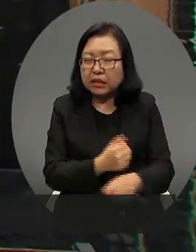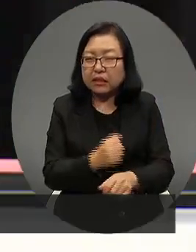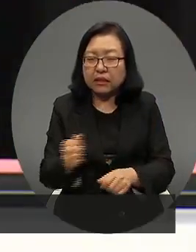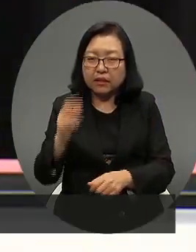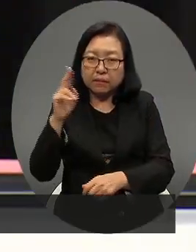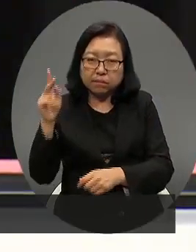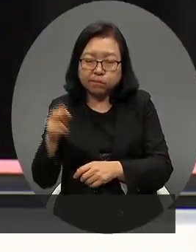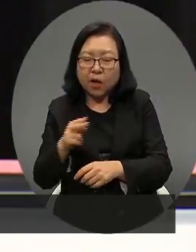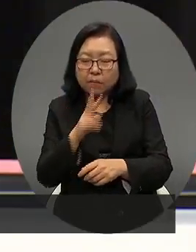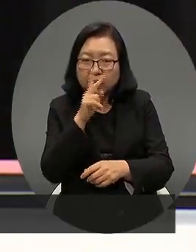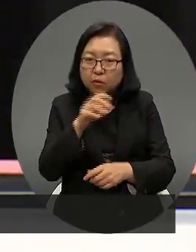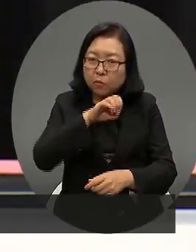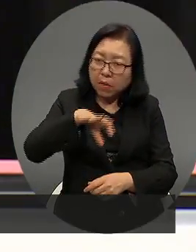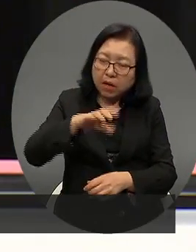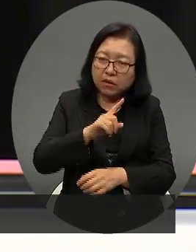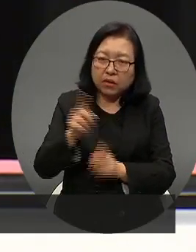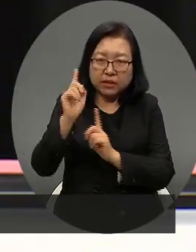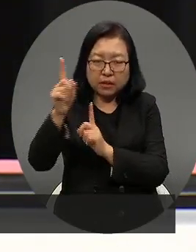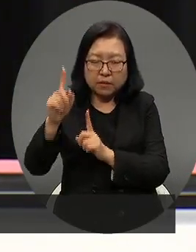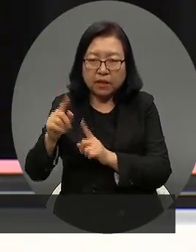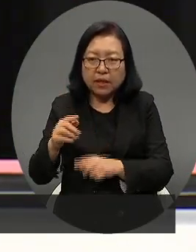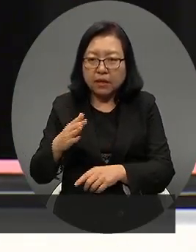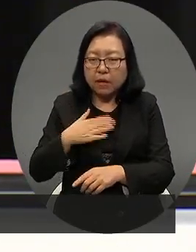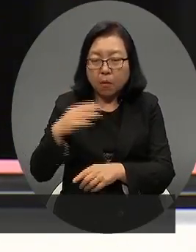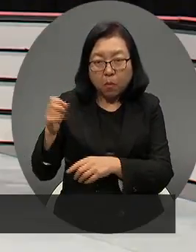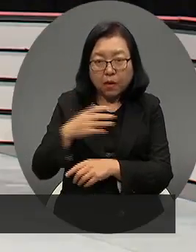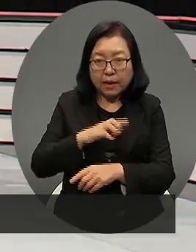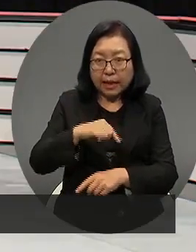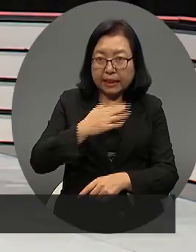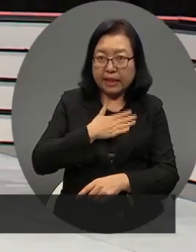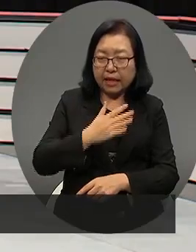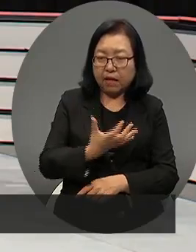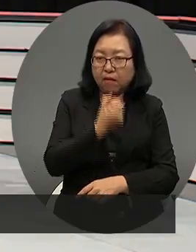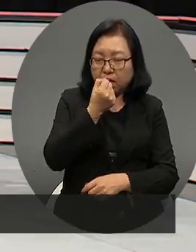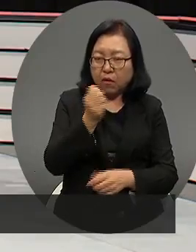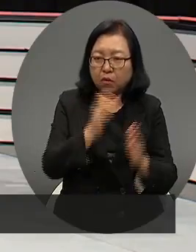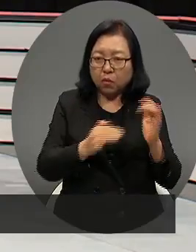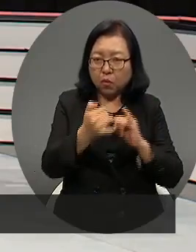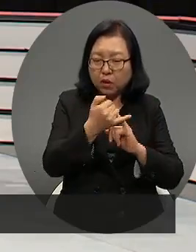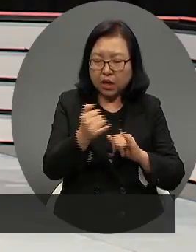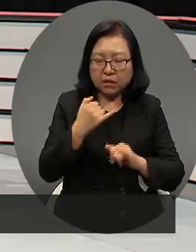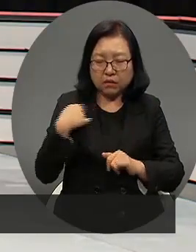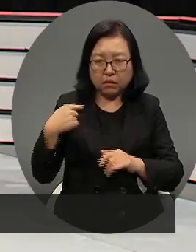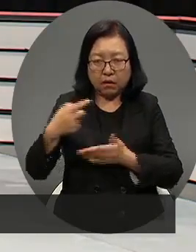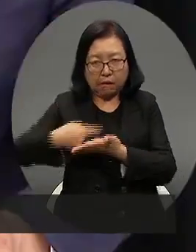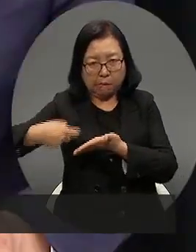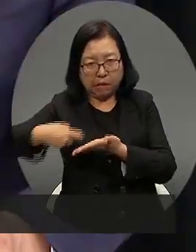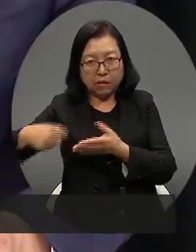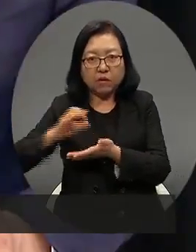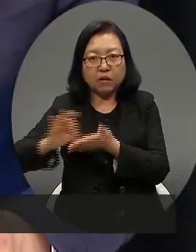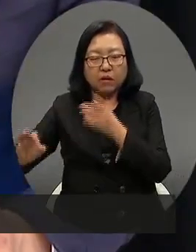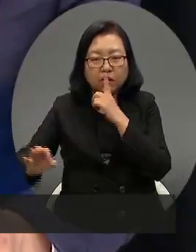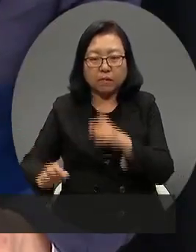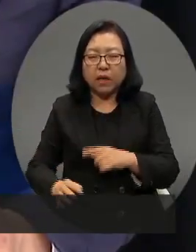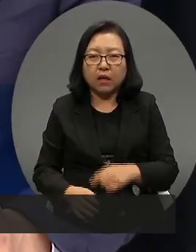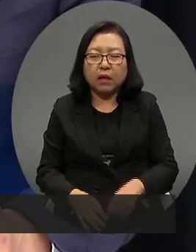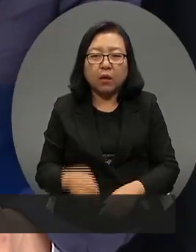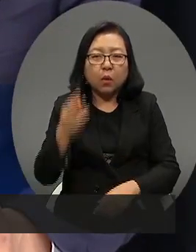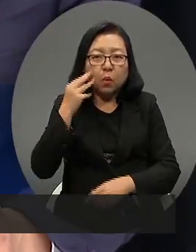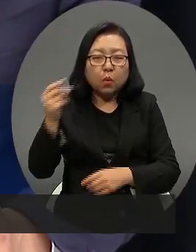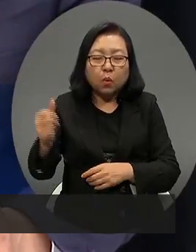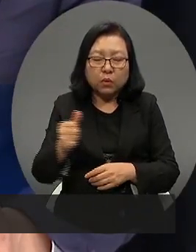후보가 이미 진행 중인 자신의 공약 사업을 기기 하고 있다며 맞받았습니다 옥천 대전 광역철도 연장